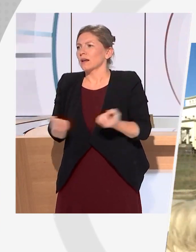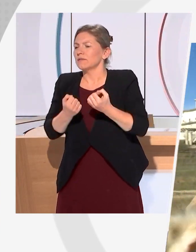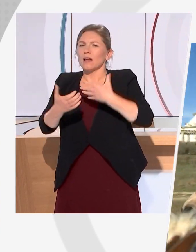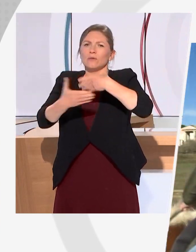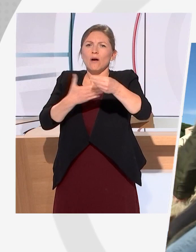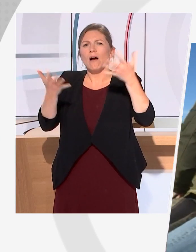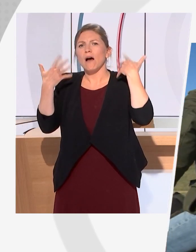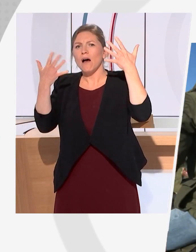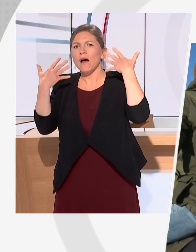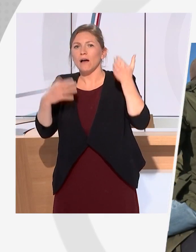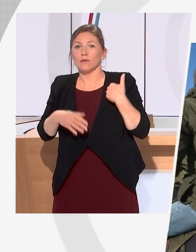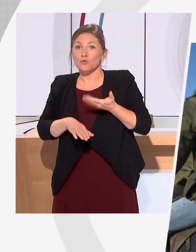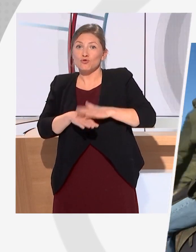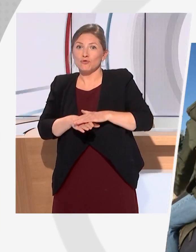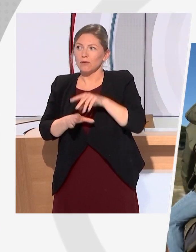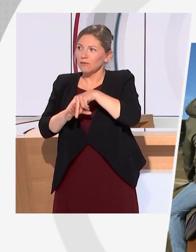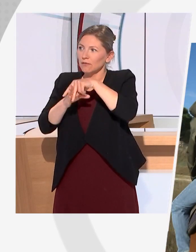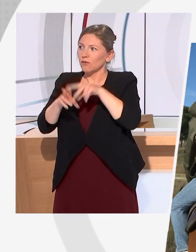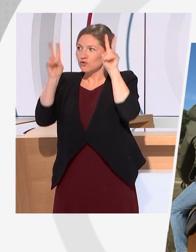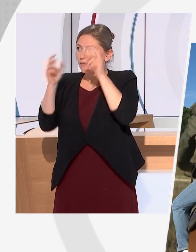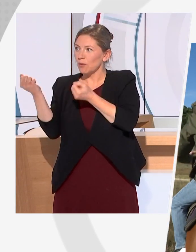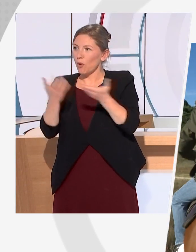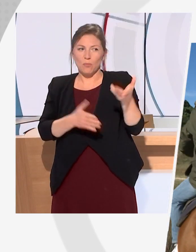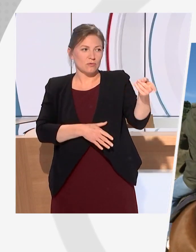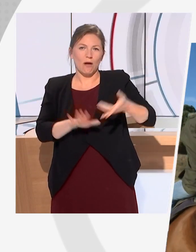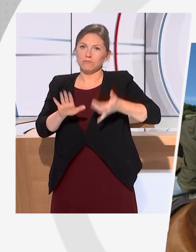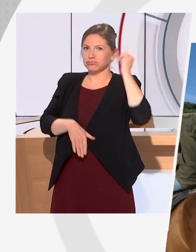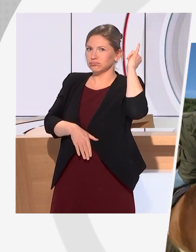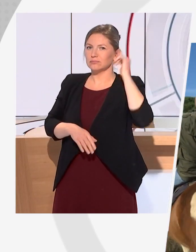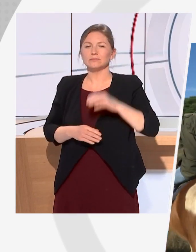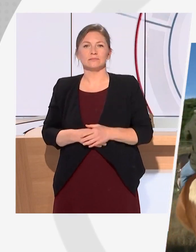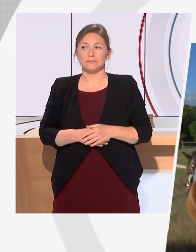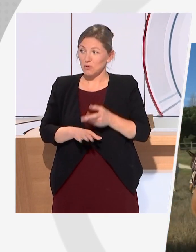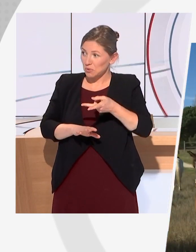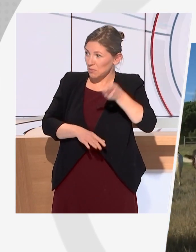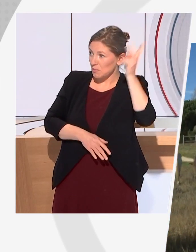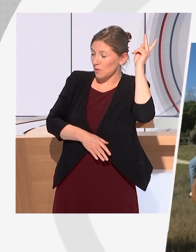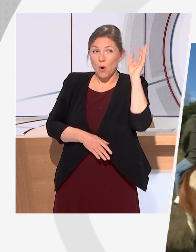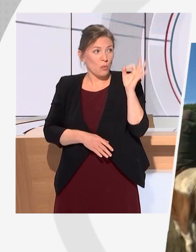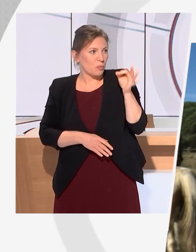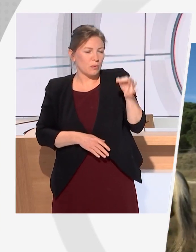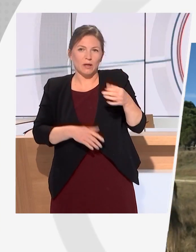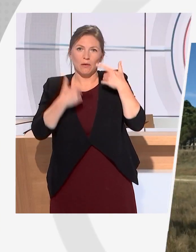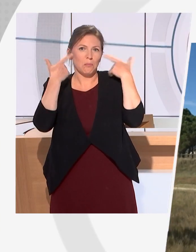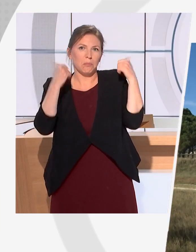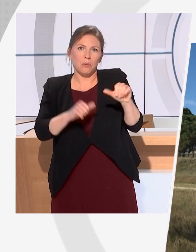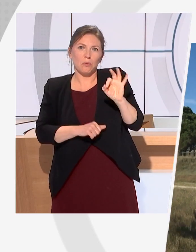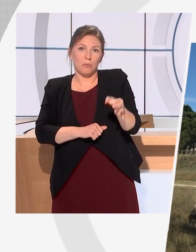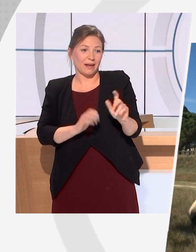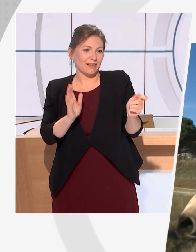ça séduit assez bien. Ça séduit beaucoup de gens. De plus en plus? Oui, clairement, depuis